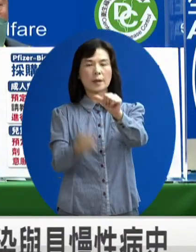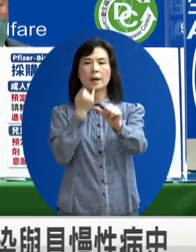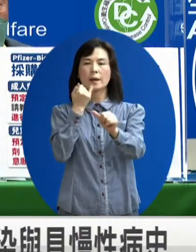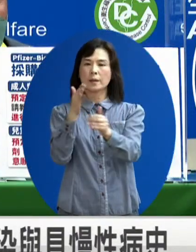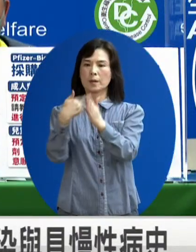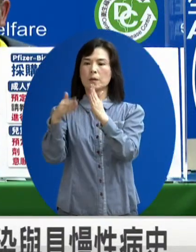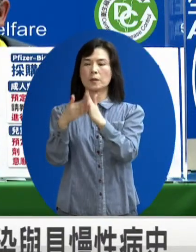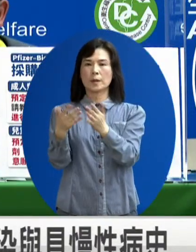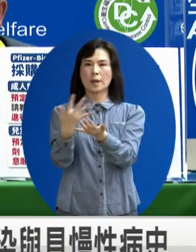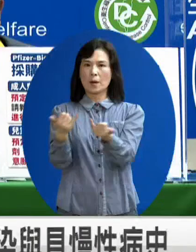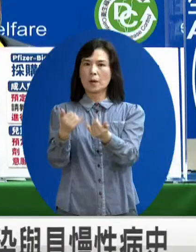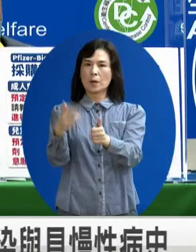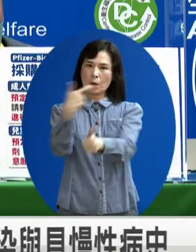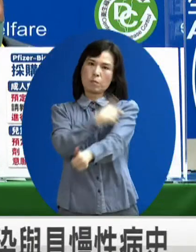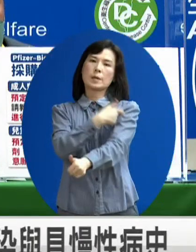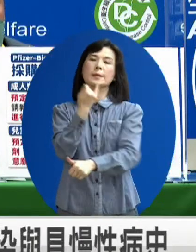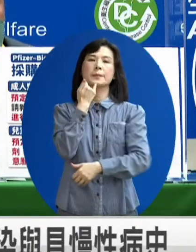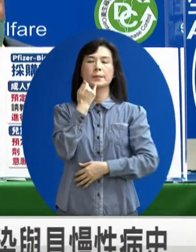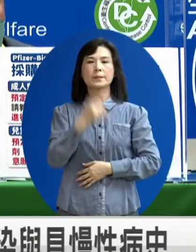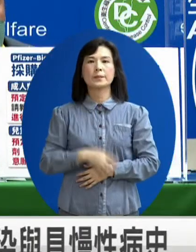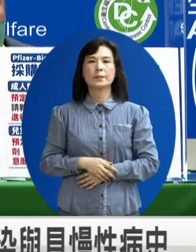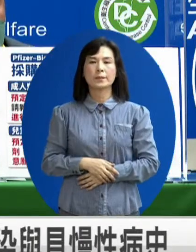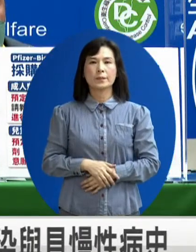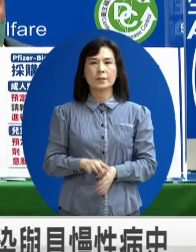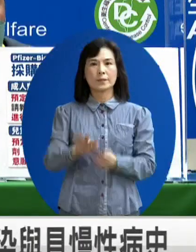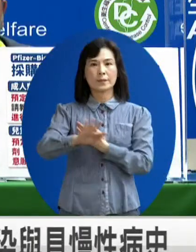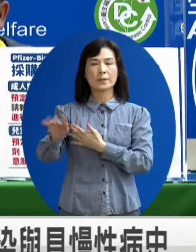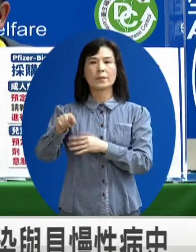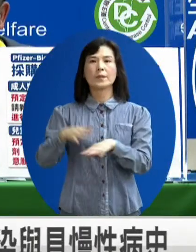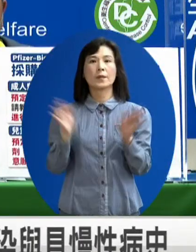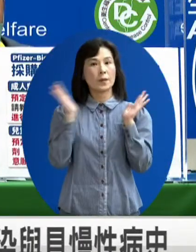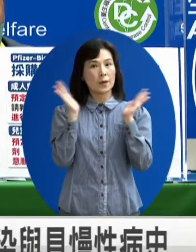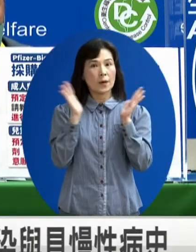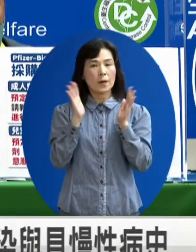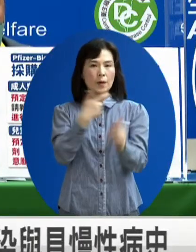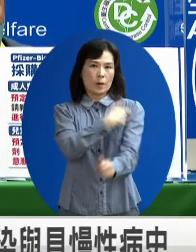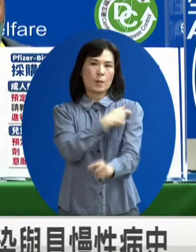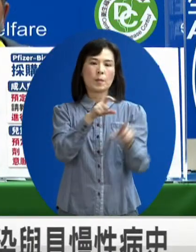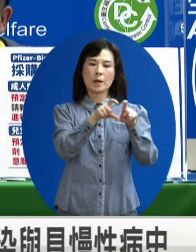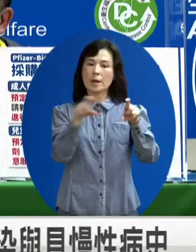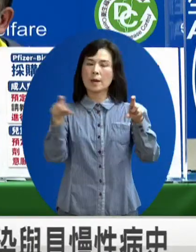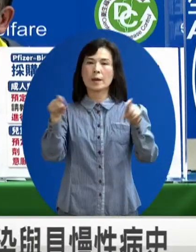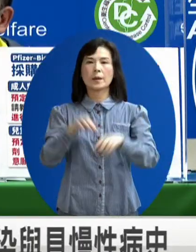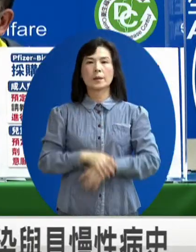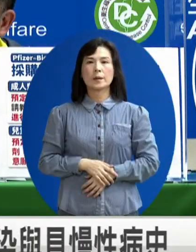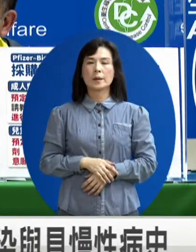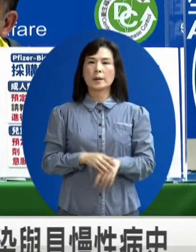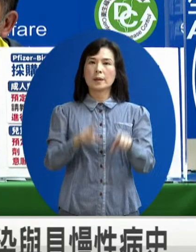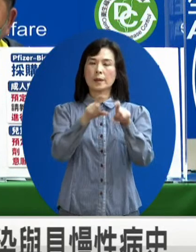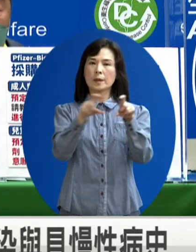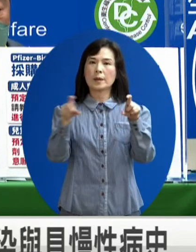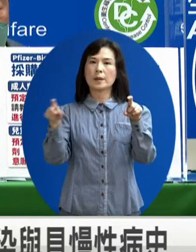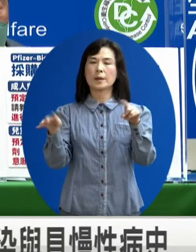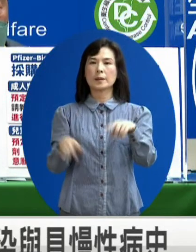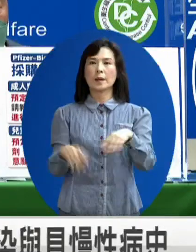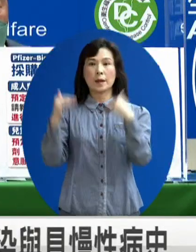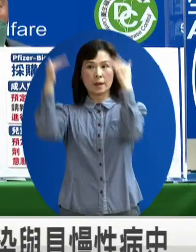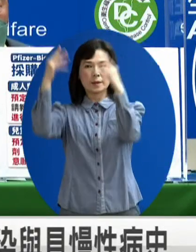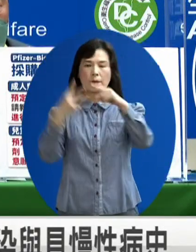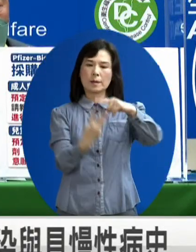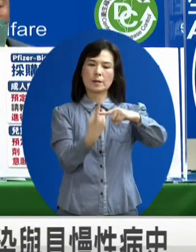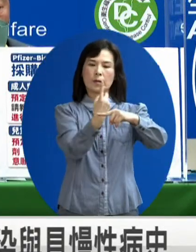园的接种。那另外一批是儿童剂型的，儿童剂型它大概它的剂量是成人的